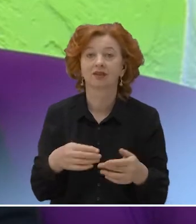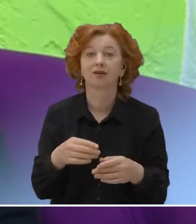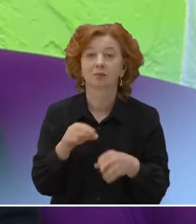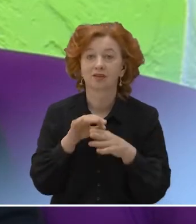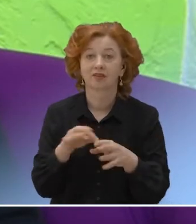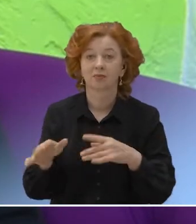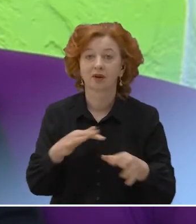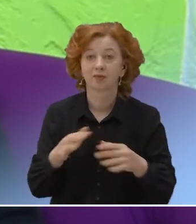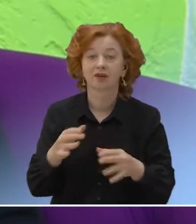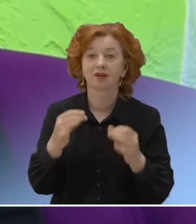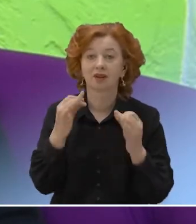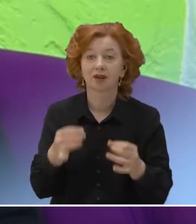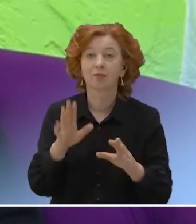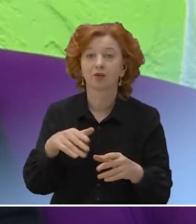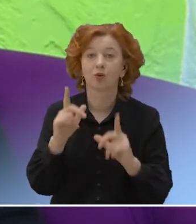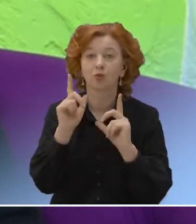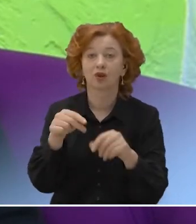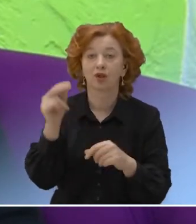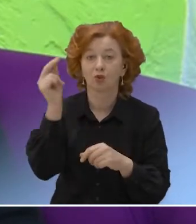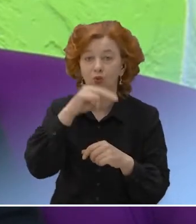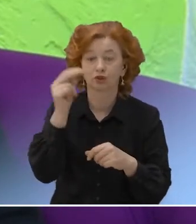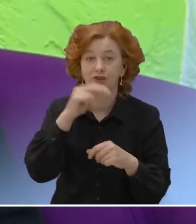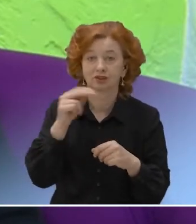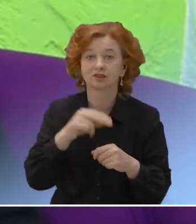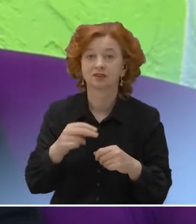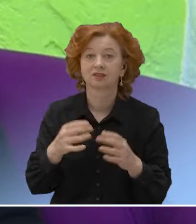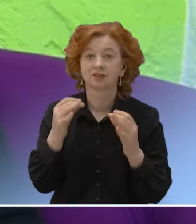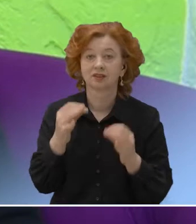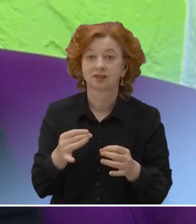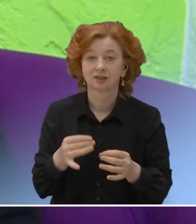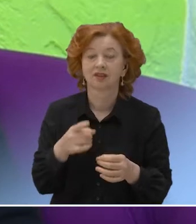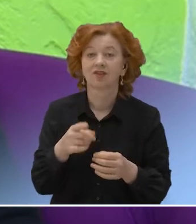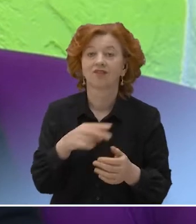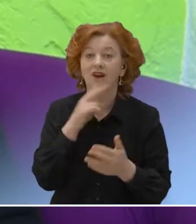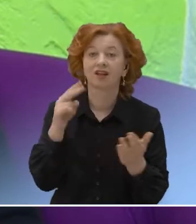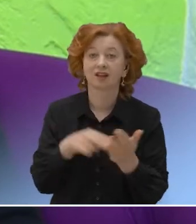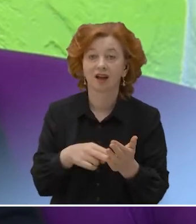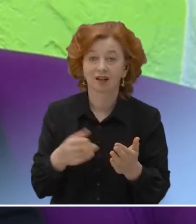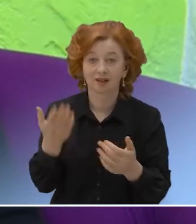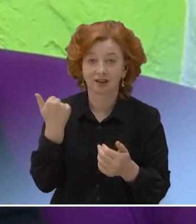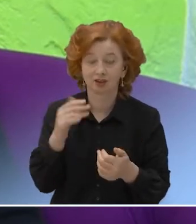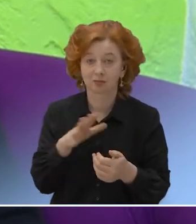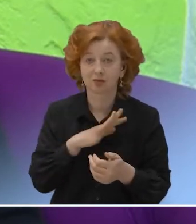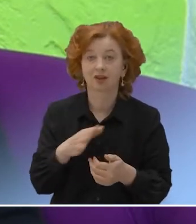был. Потом он уехал, учился в Ленинграде,